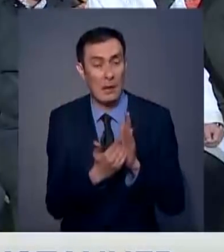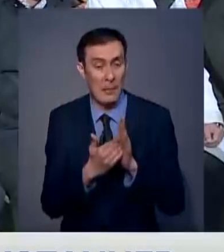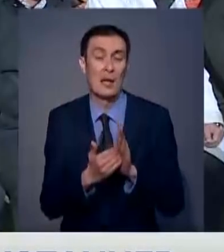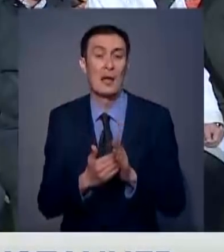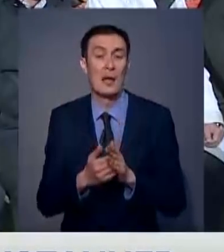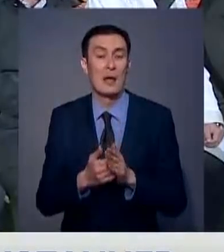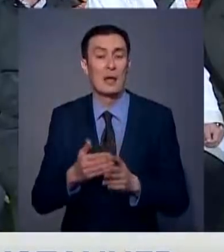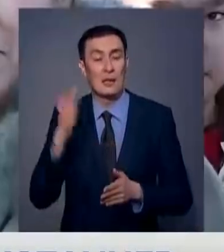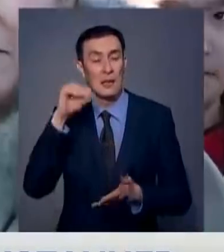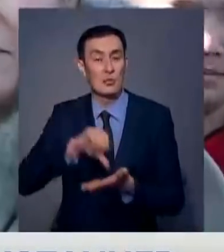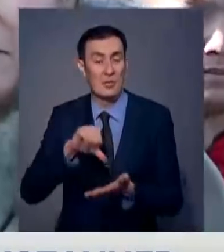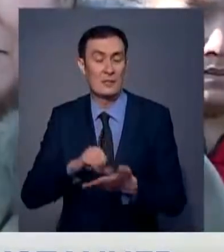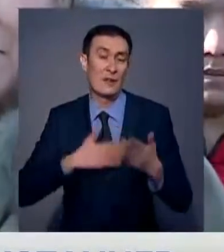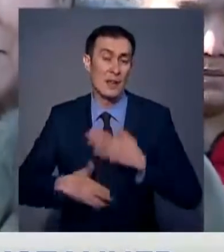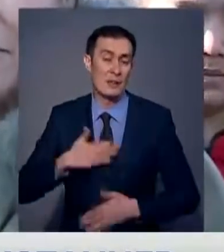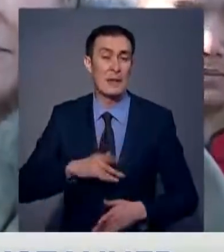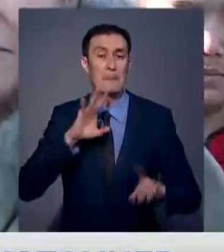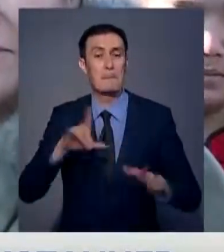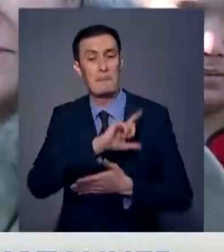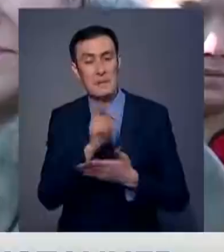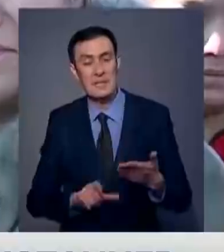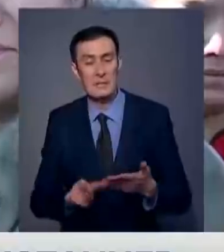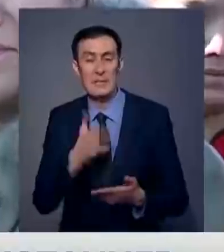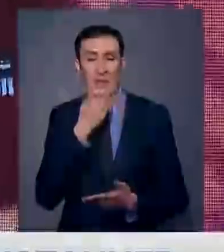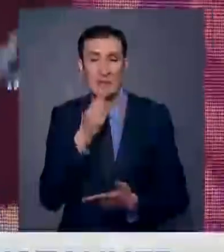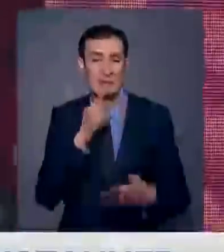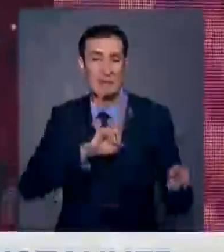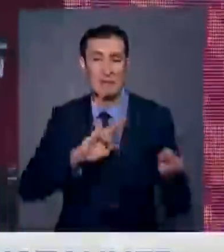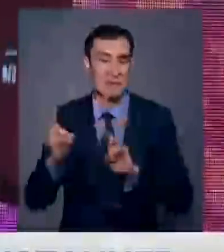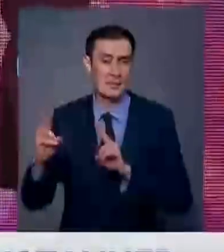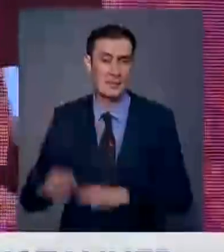Местные таланты радовали присутствующих песнями и зажигательными танцами.